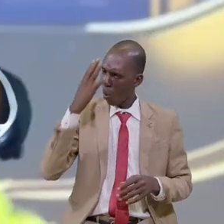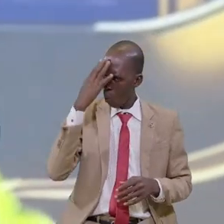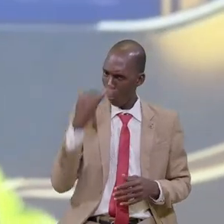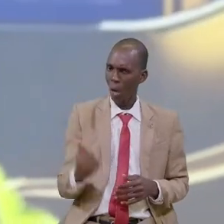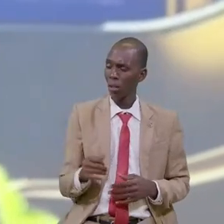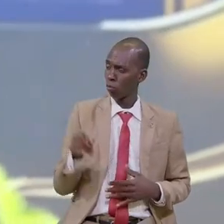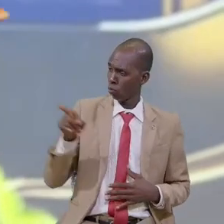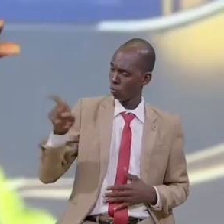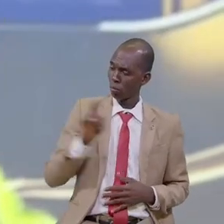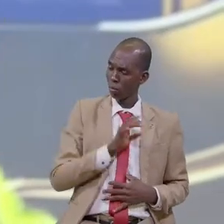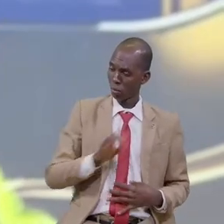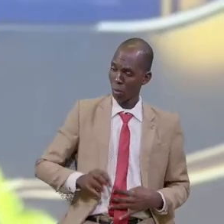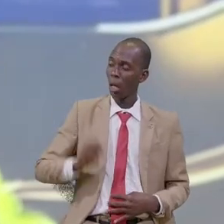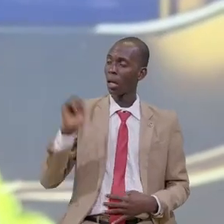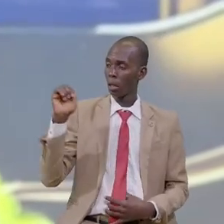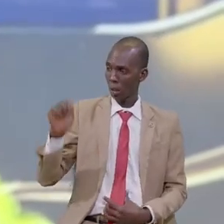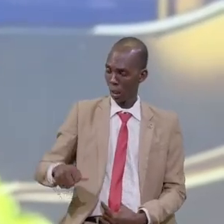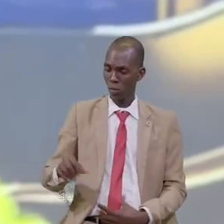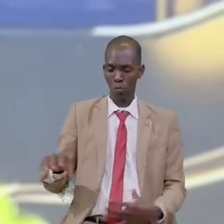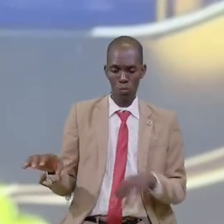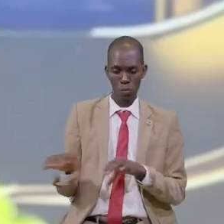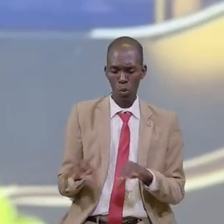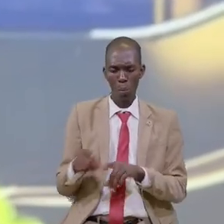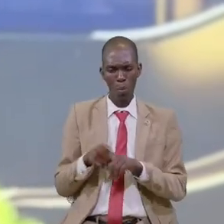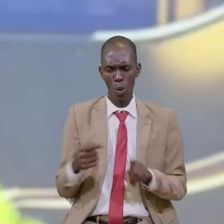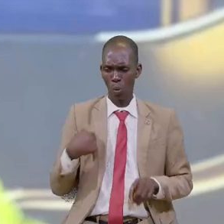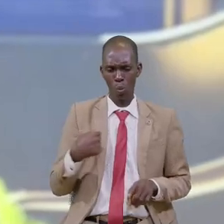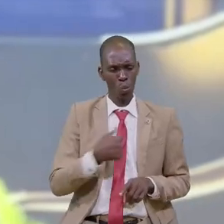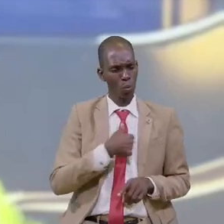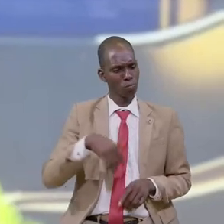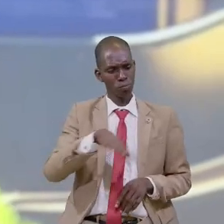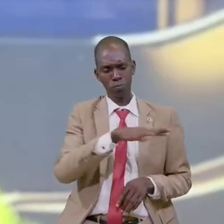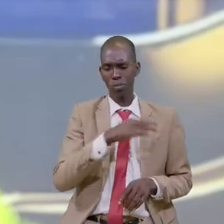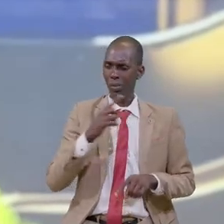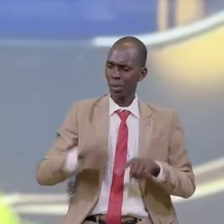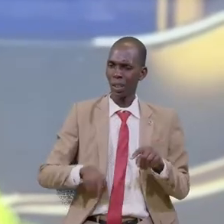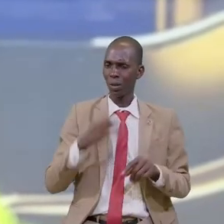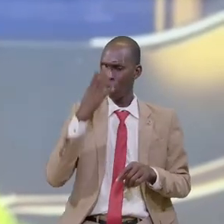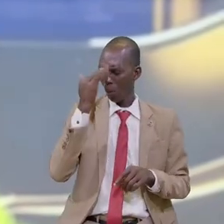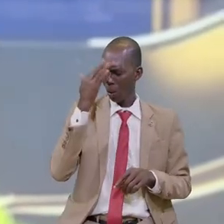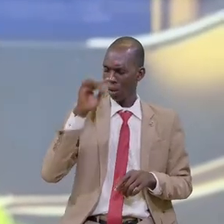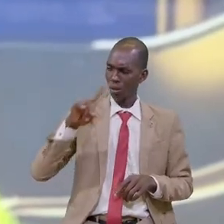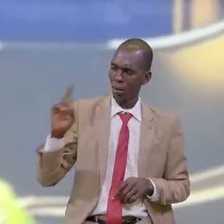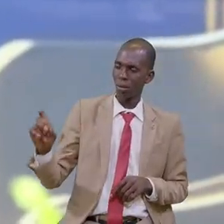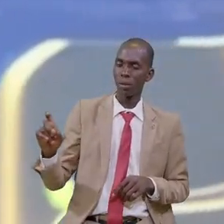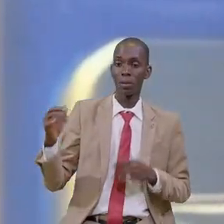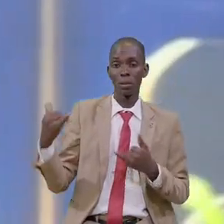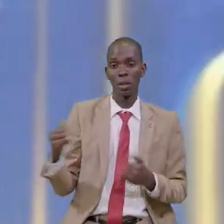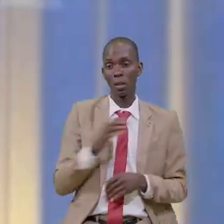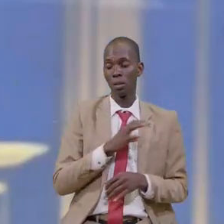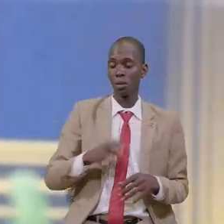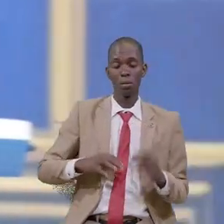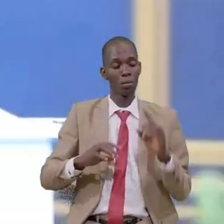faire et nous n'avons pas pu le faire? Alors il a dit, c'est à cause.